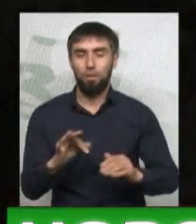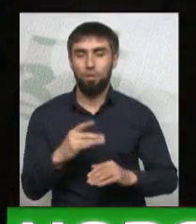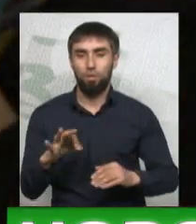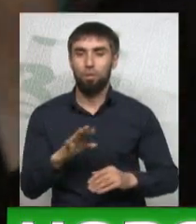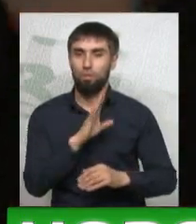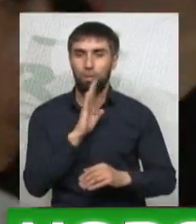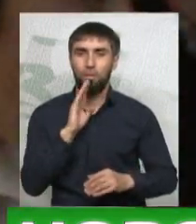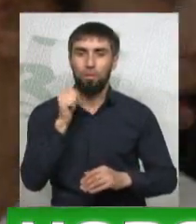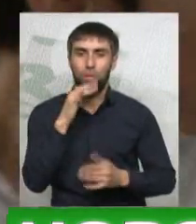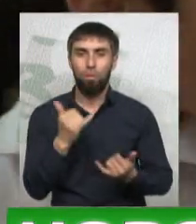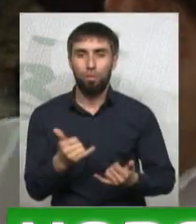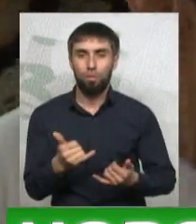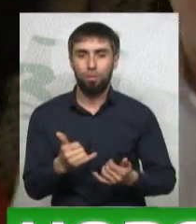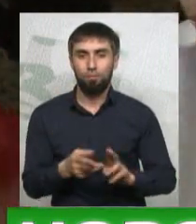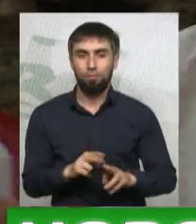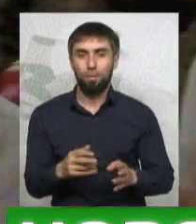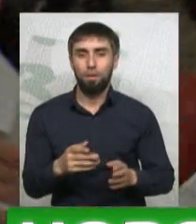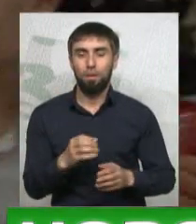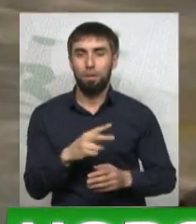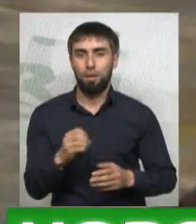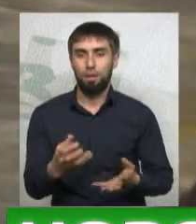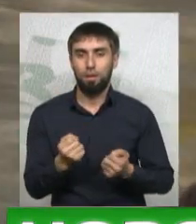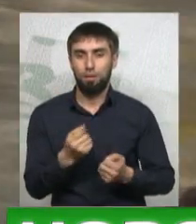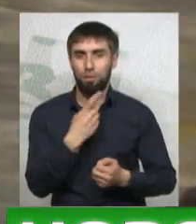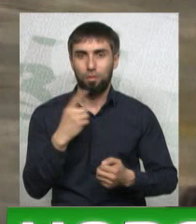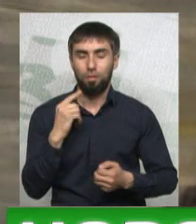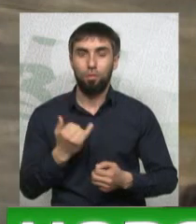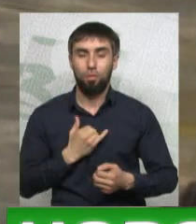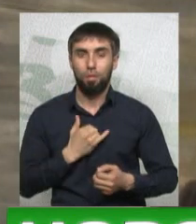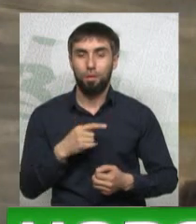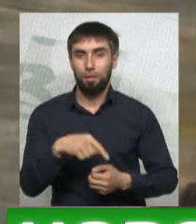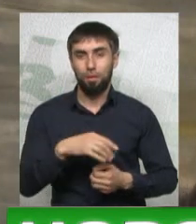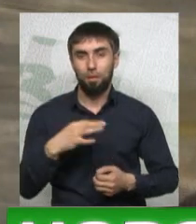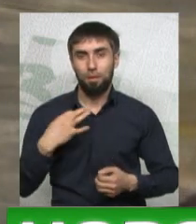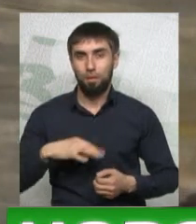Особенно матерям, которые сегодня еле сдерживали слезы.